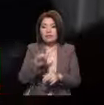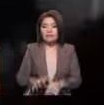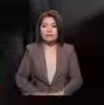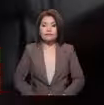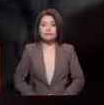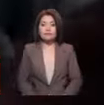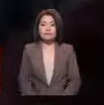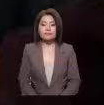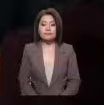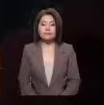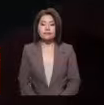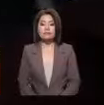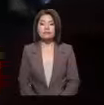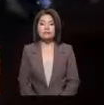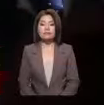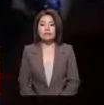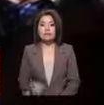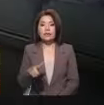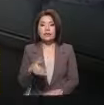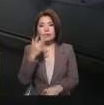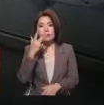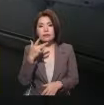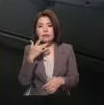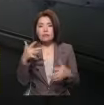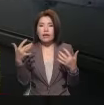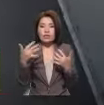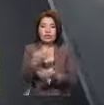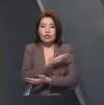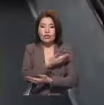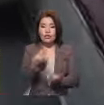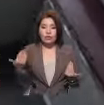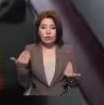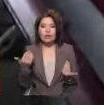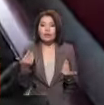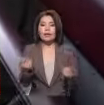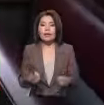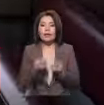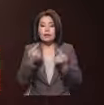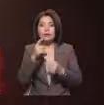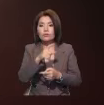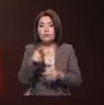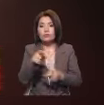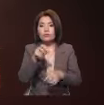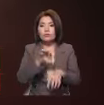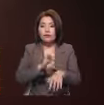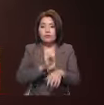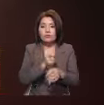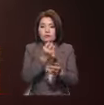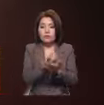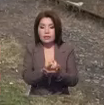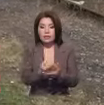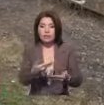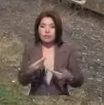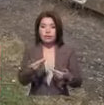емес. Ал жаз айларында кондиционер 5 миллион жұмыс жасамайды. Жерде адамдар, ауыратын адамдар былайша айтқанда